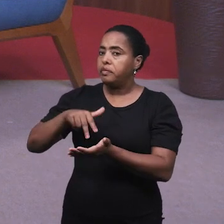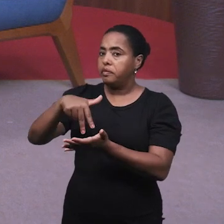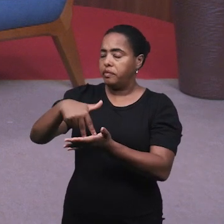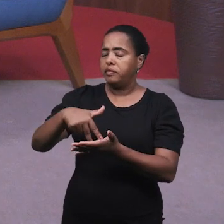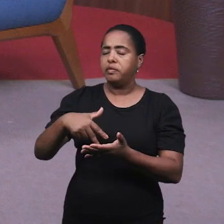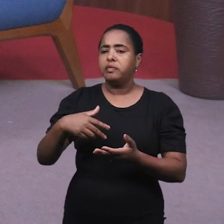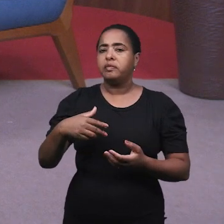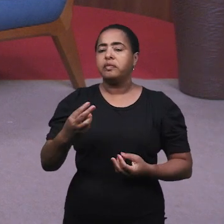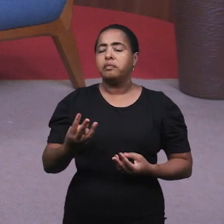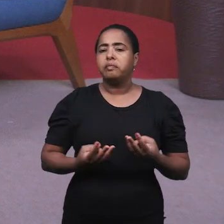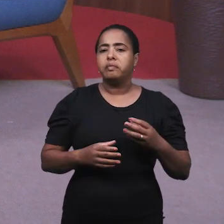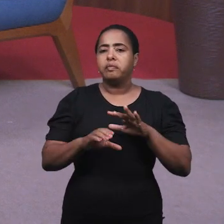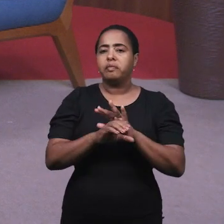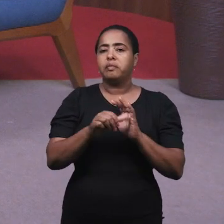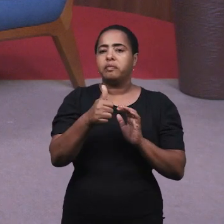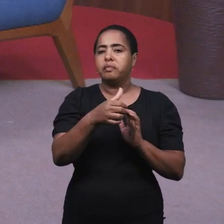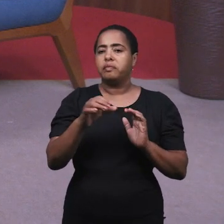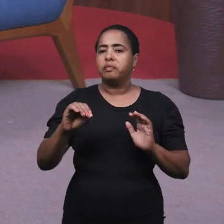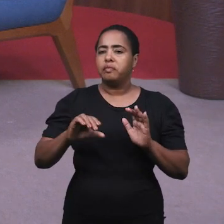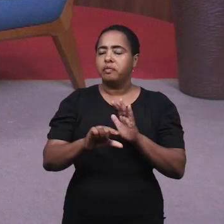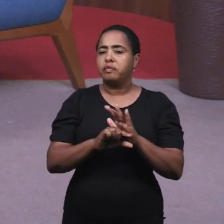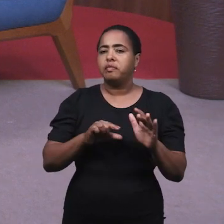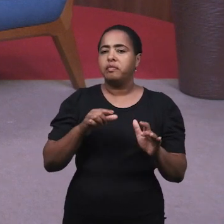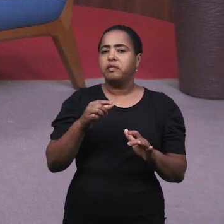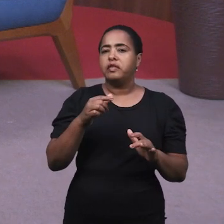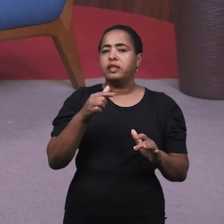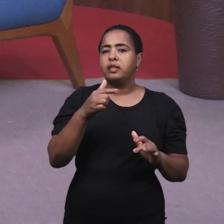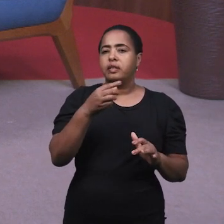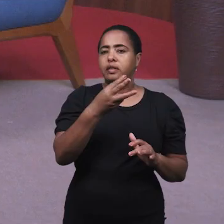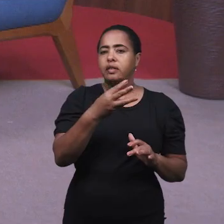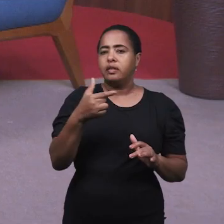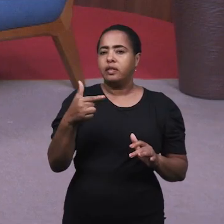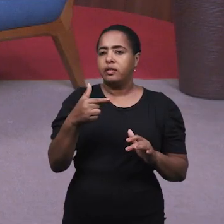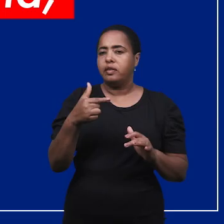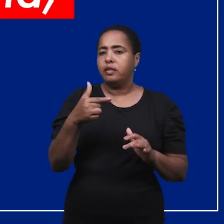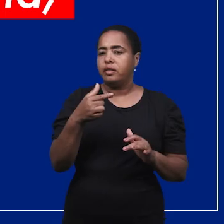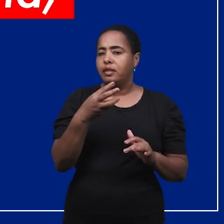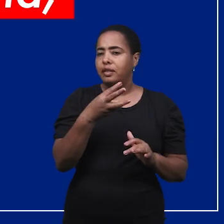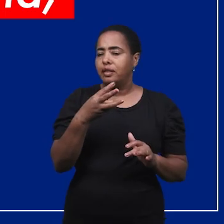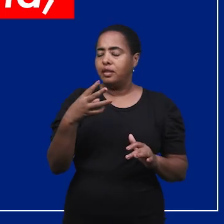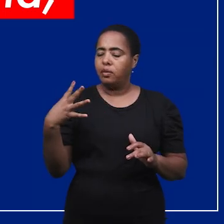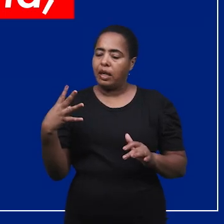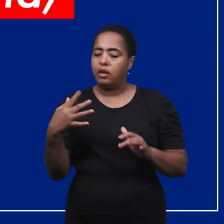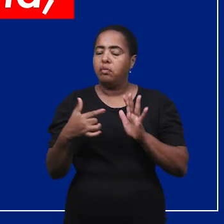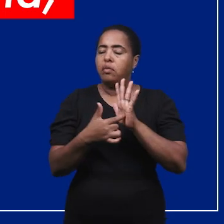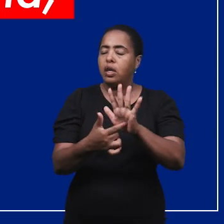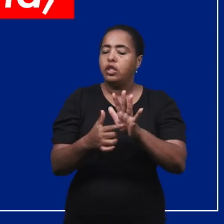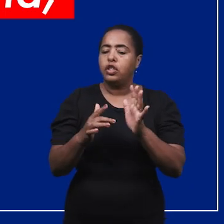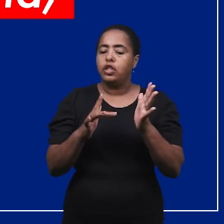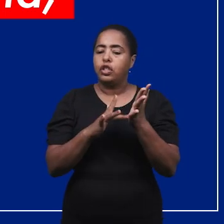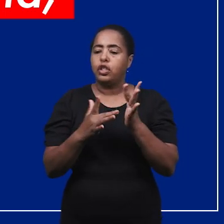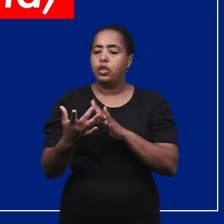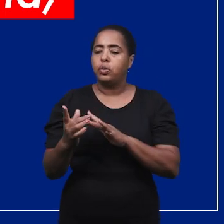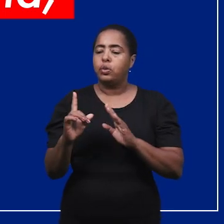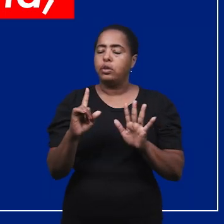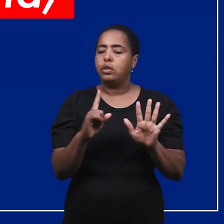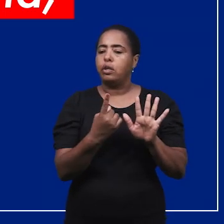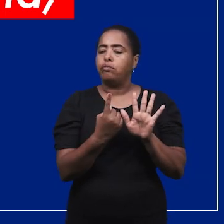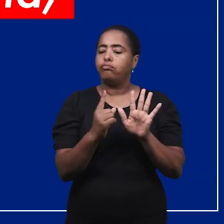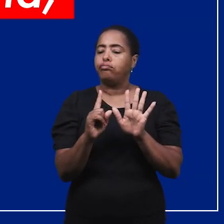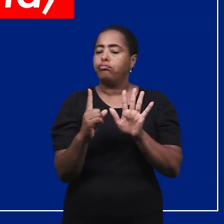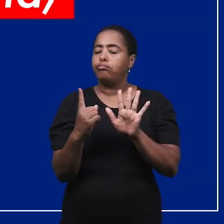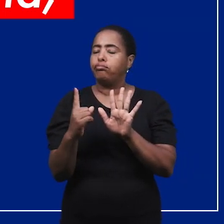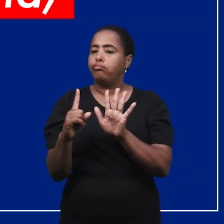34 dit, et Jésus allait devant eux. Et après, le texte continue, il